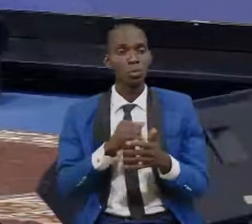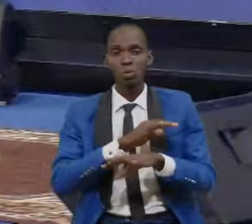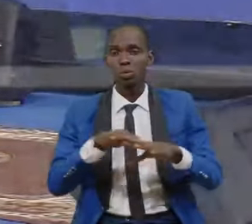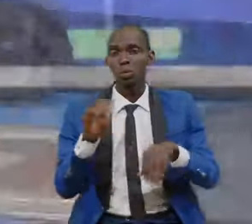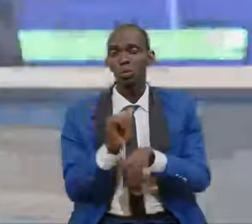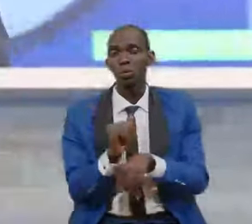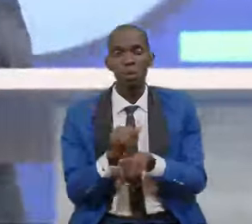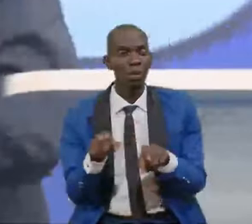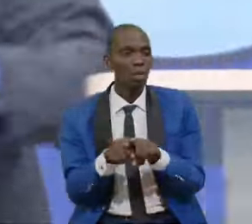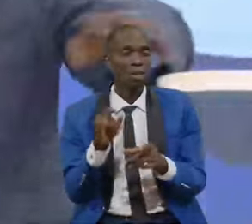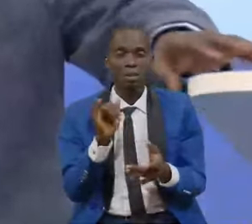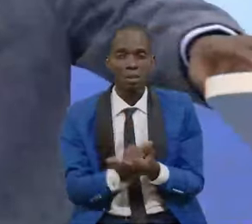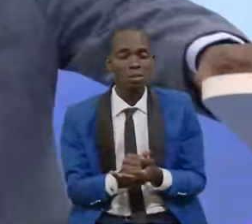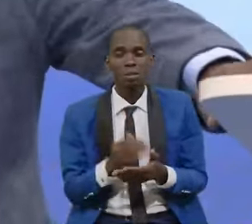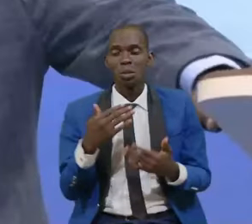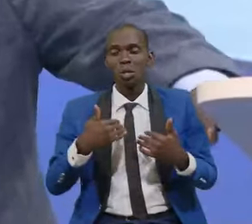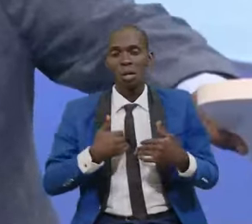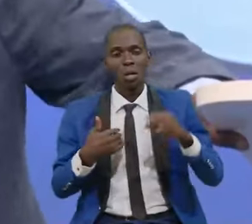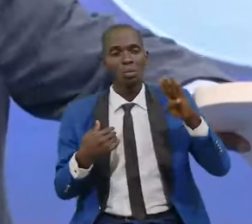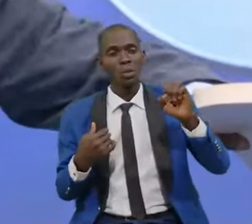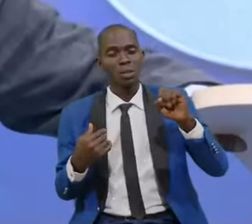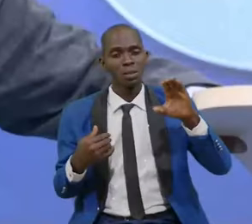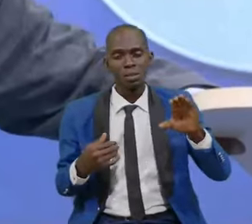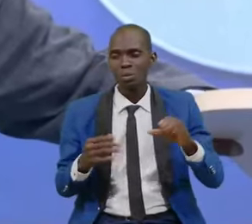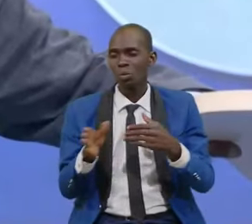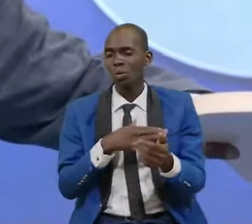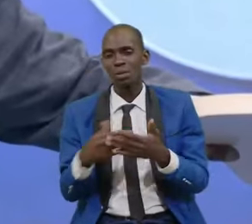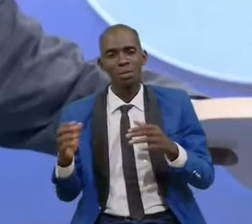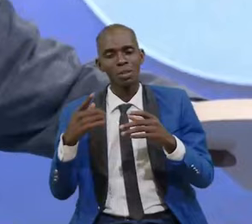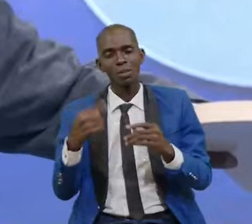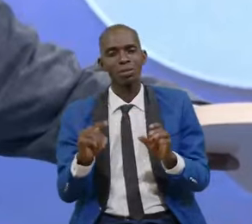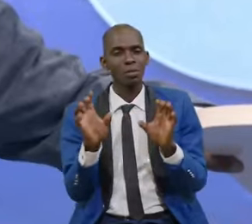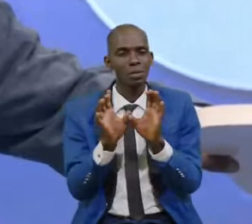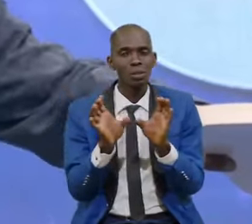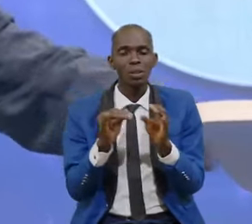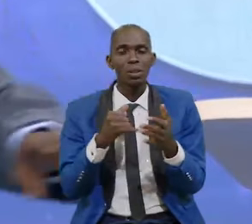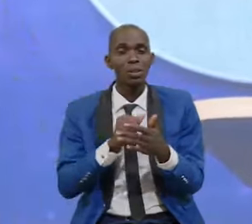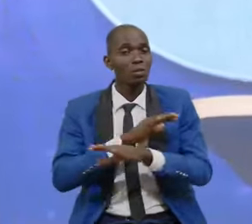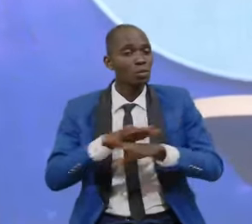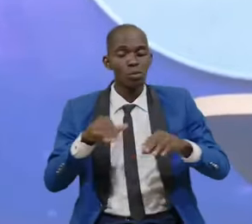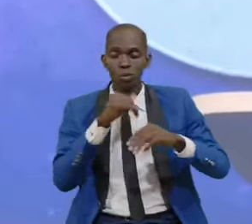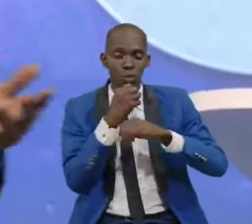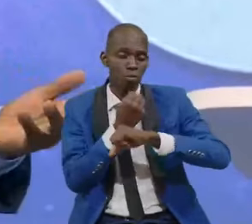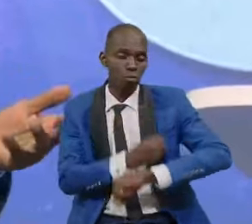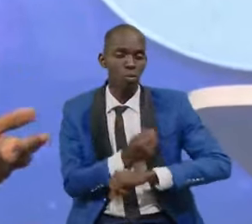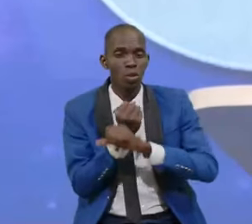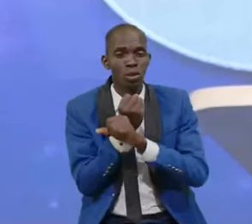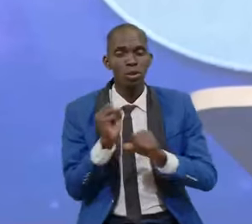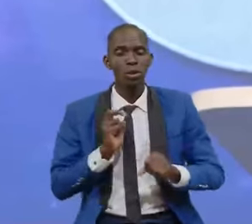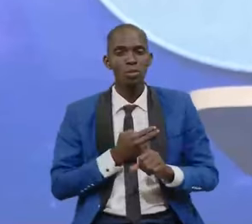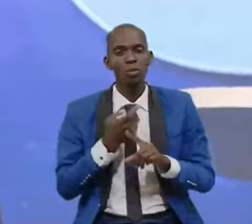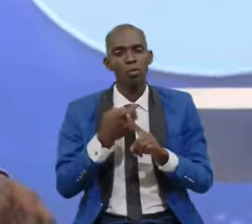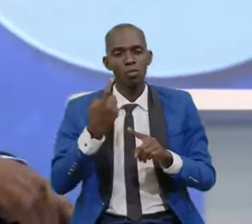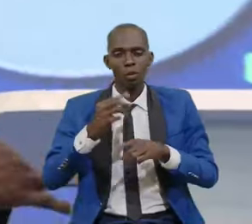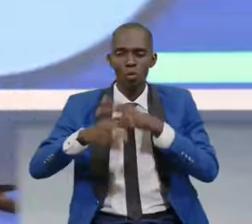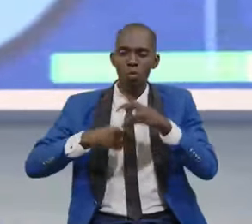diplômes tombent malades, ceux qui ont les doctorats tombent malades. Cela ne rejette pas, ne nous protège pas des blessures du monde. Maintenant,